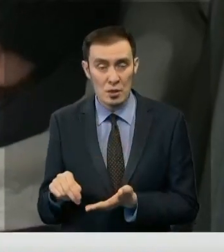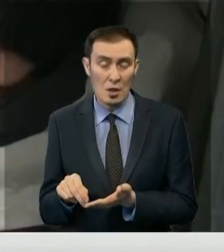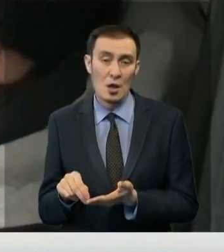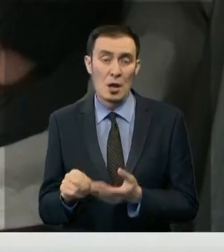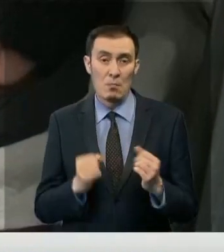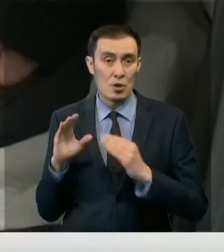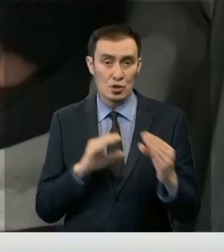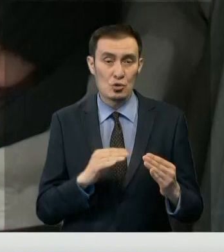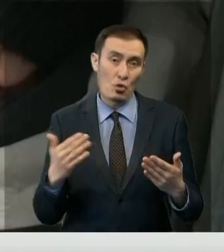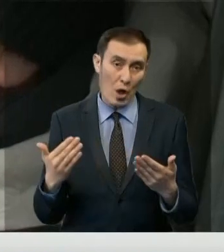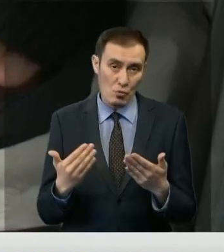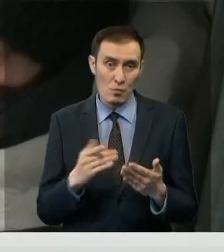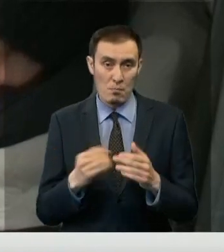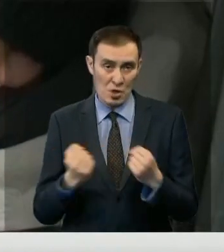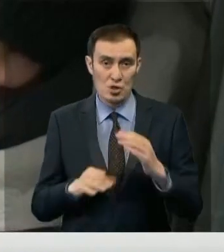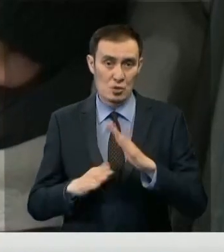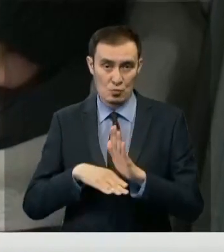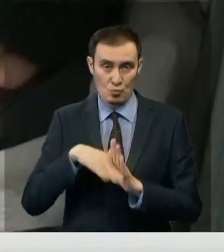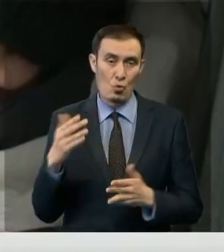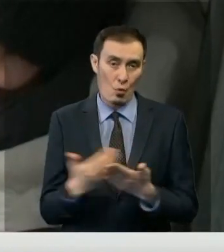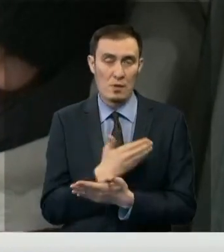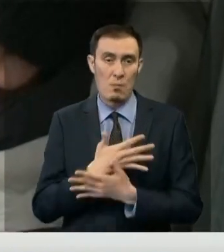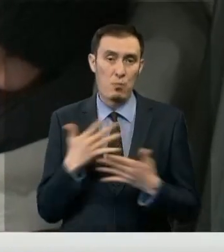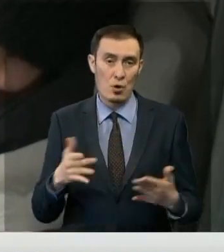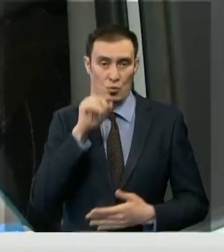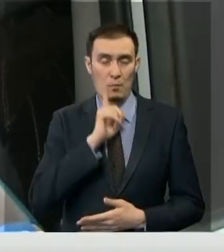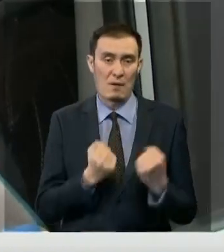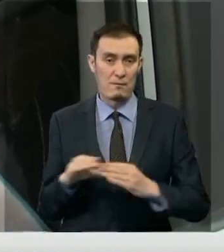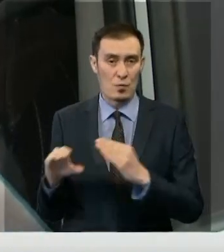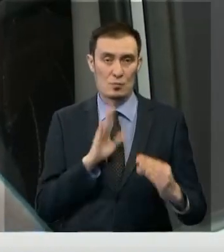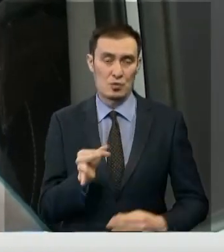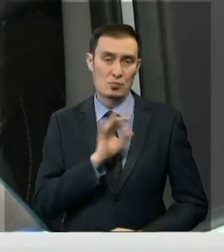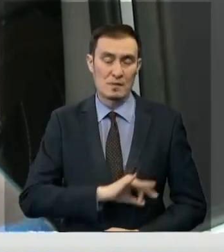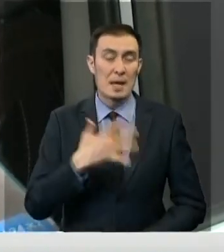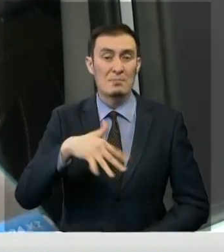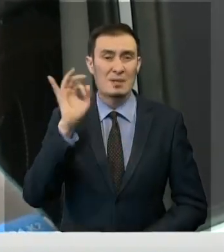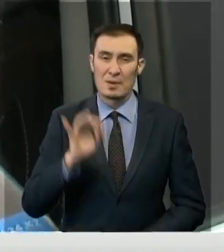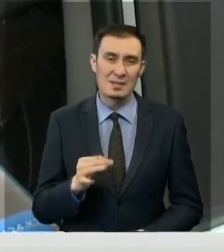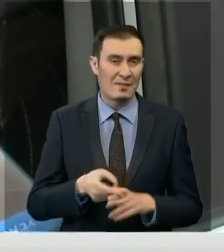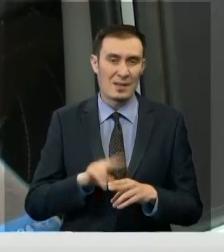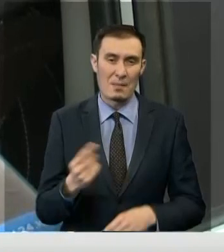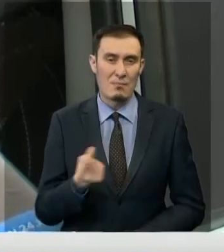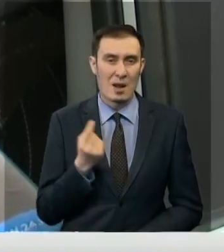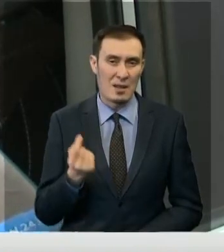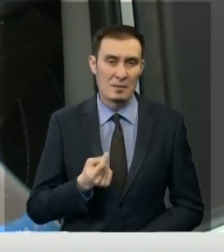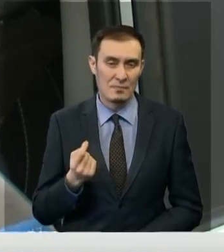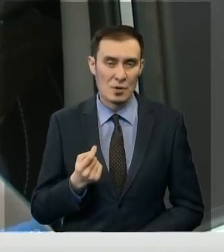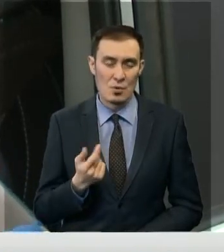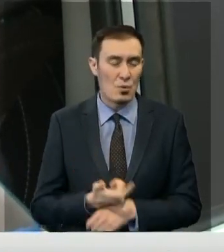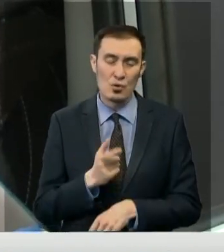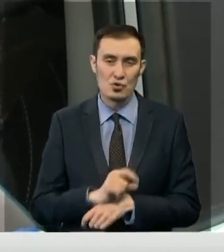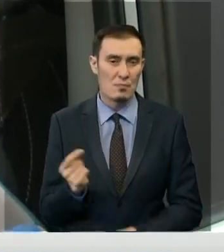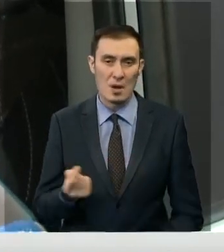рынок обновиться будут сено более хороших машинах ездить 50 процентов мне кажется это мало будет очень